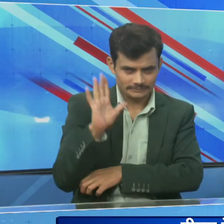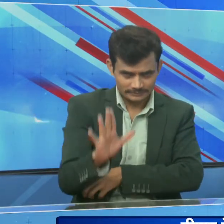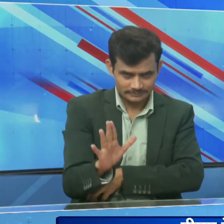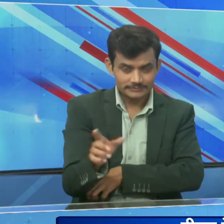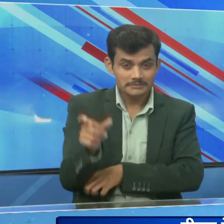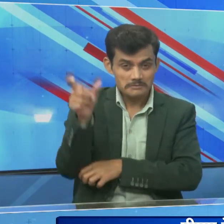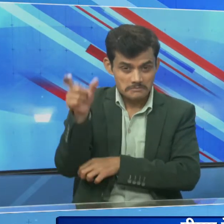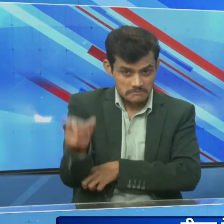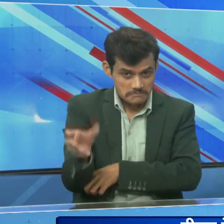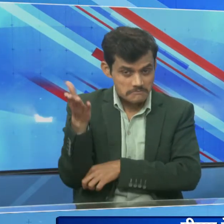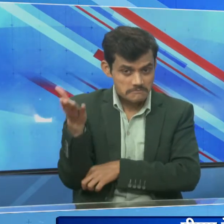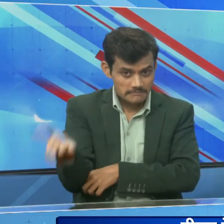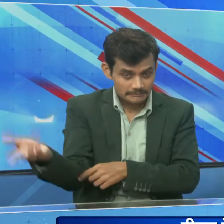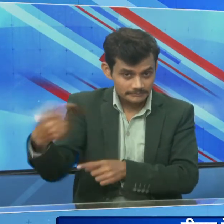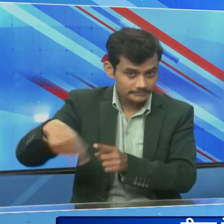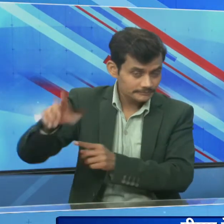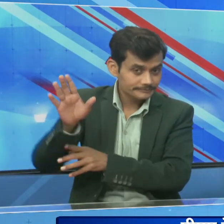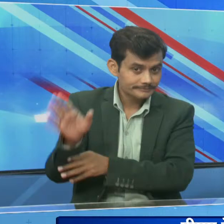जिनको